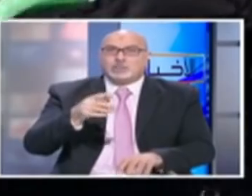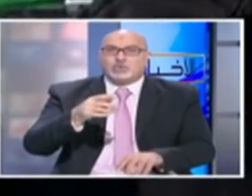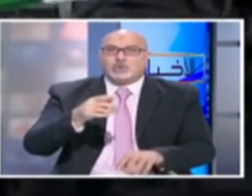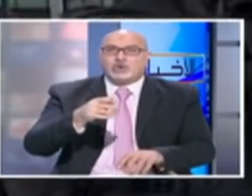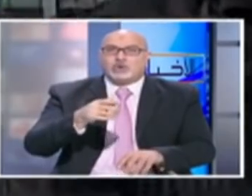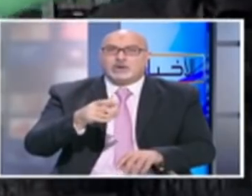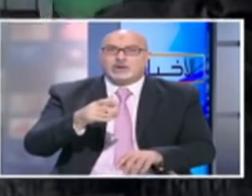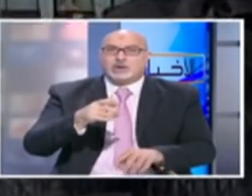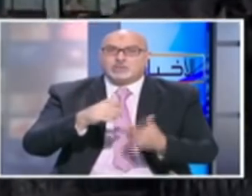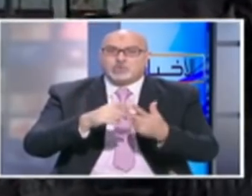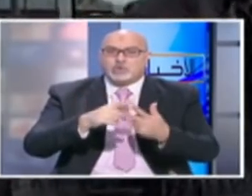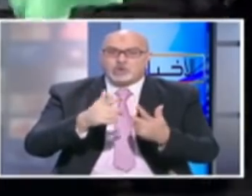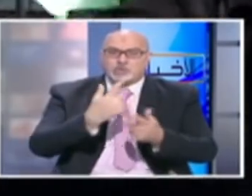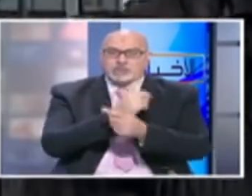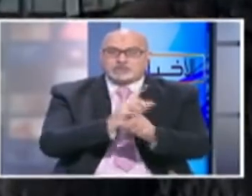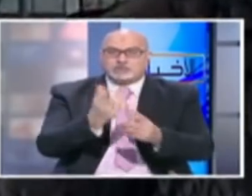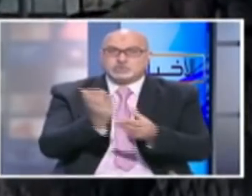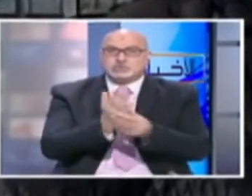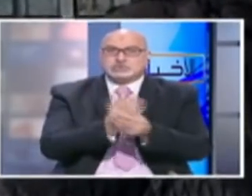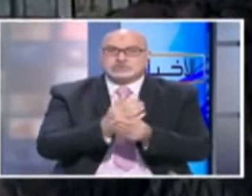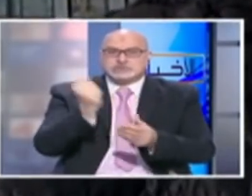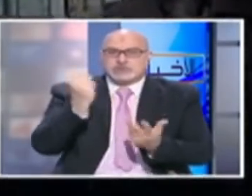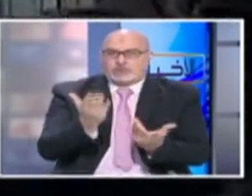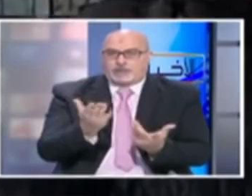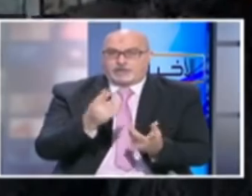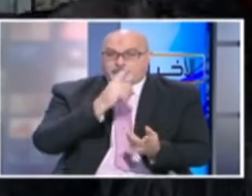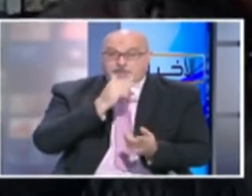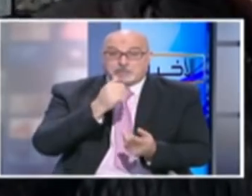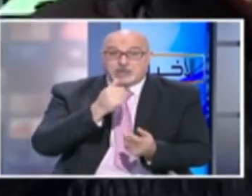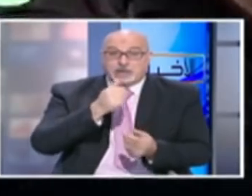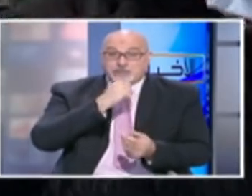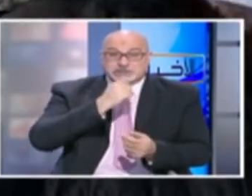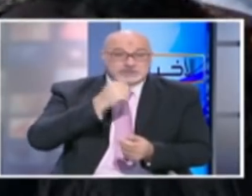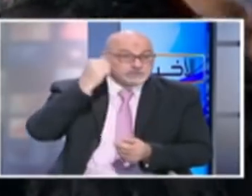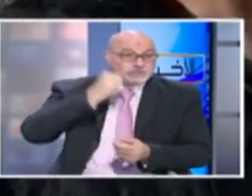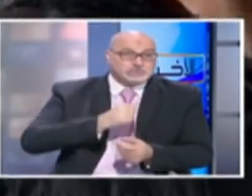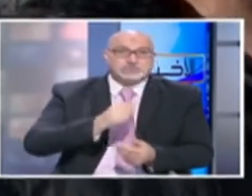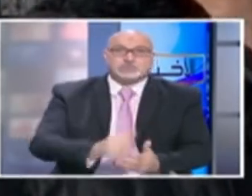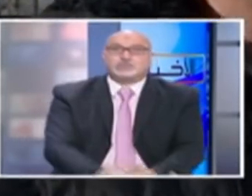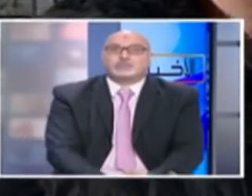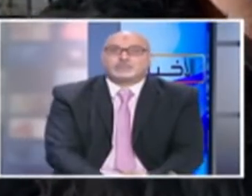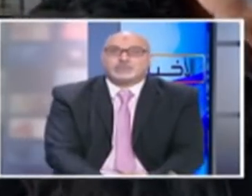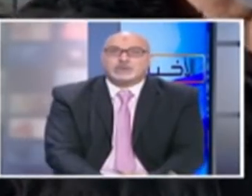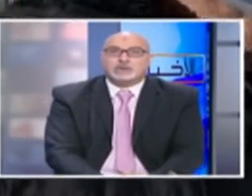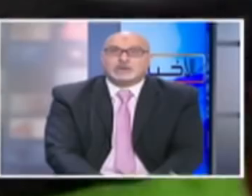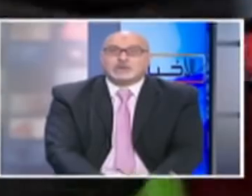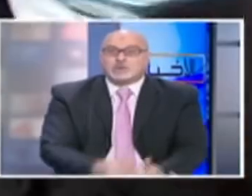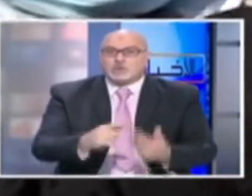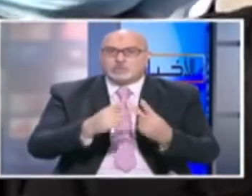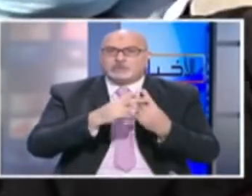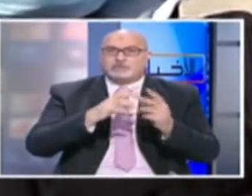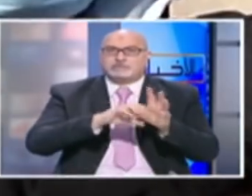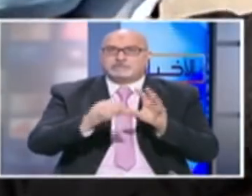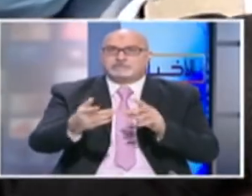الفناتر وتدافع عن القضية الصحراوية وتكلم عن القضية الصحراوية، وفي نقر الاحتلال قدام المقاربة ها عمل فيها المقاربة،